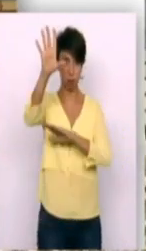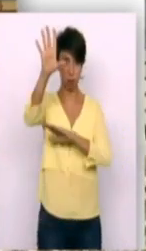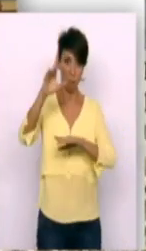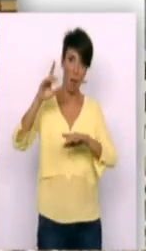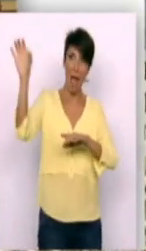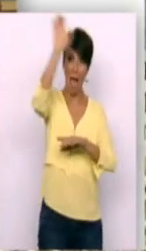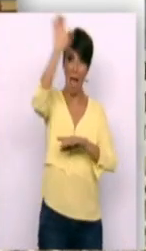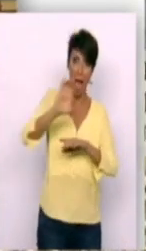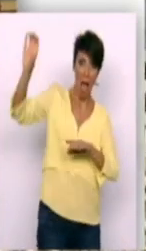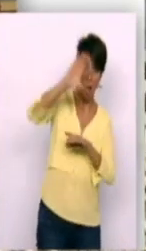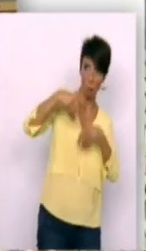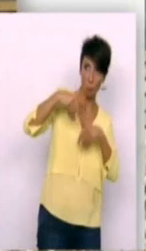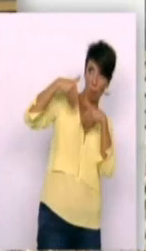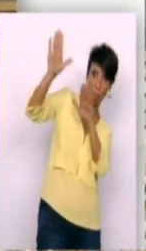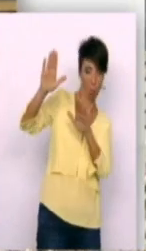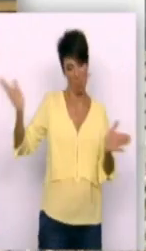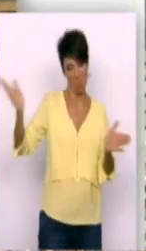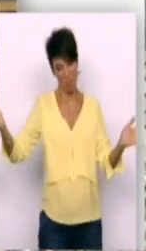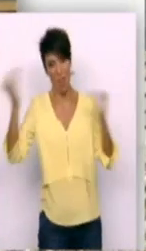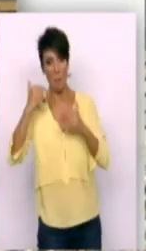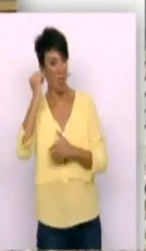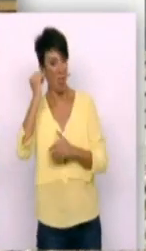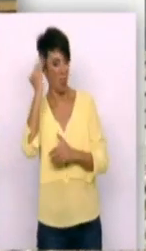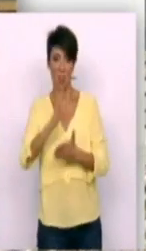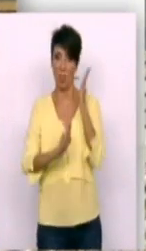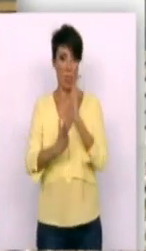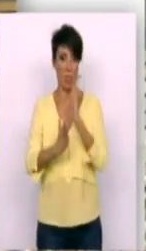στον πυρήνα της ΕΕ. Κάτι που και η Ευρώπη επιθυμεί.